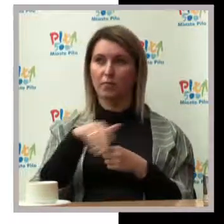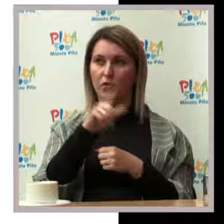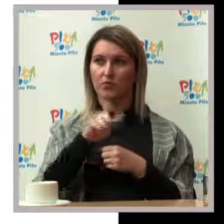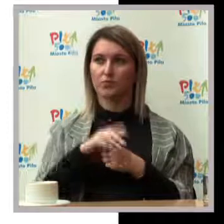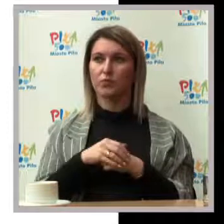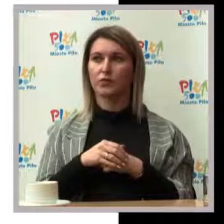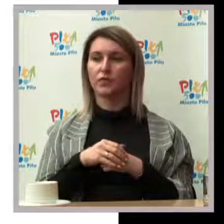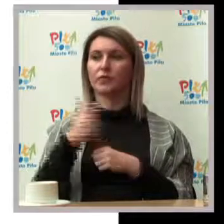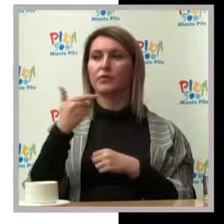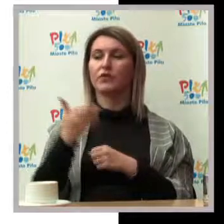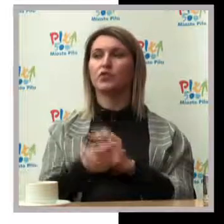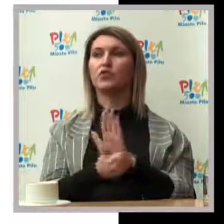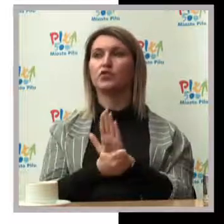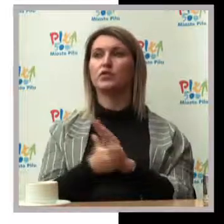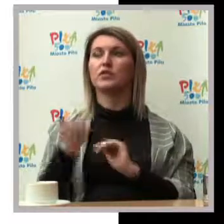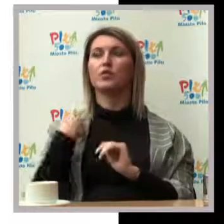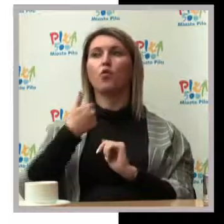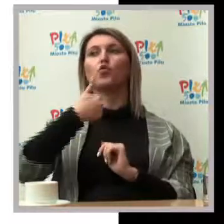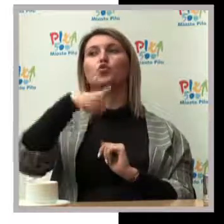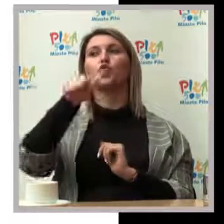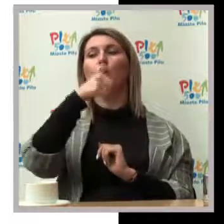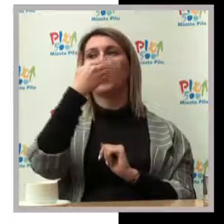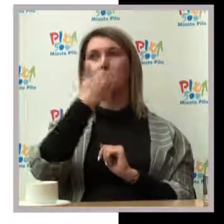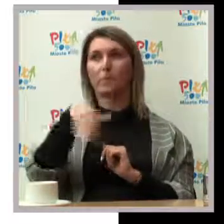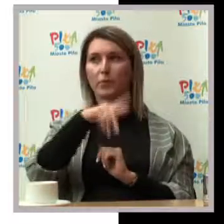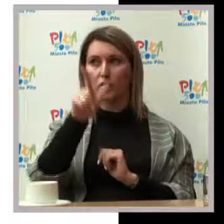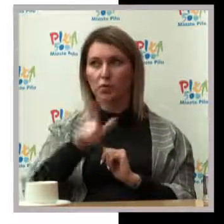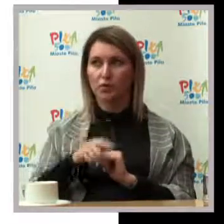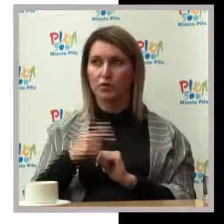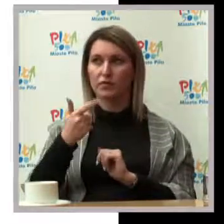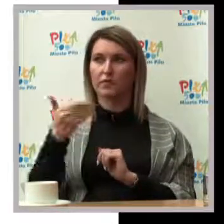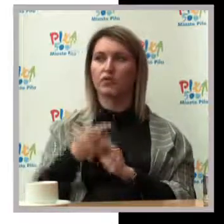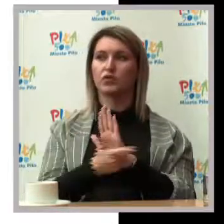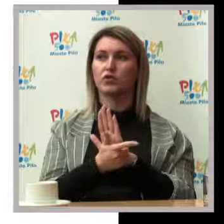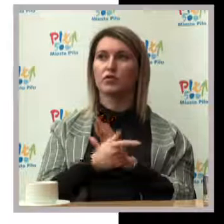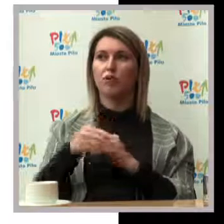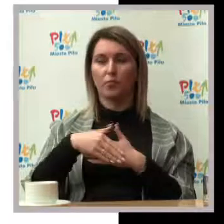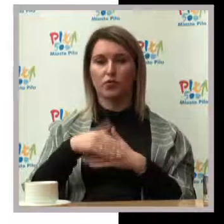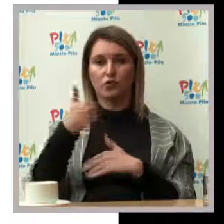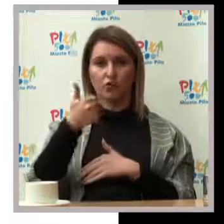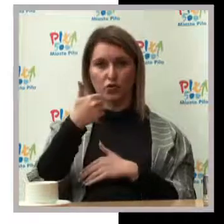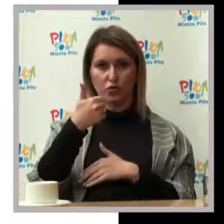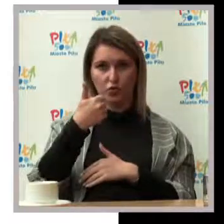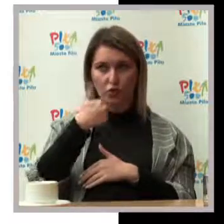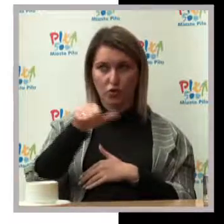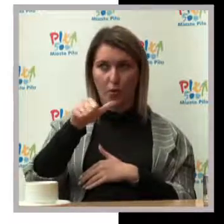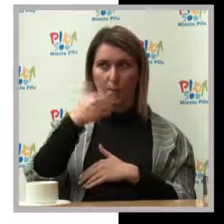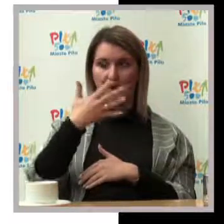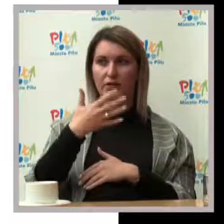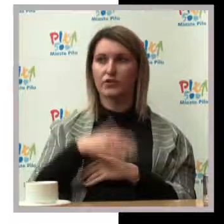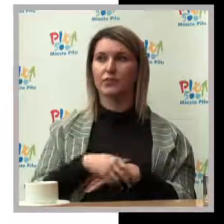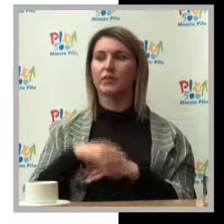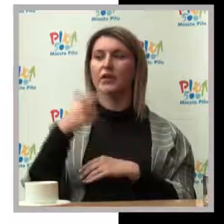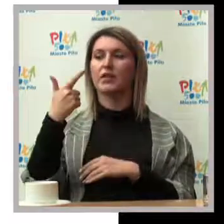2016 przekroczyliśmy 100 milionów złotych na finansowanie oświaty. W roku 2017 to już prawie 105 milionów złotych. W